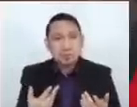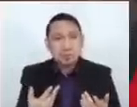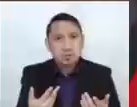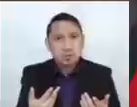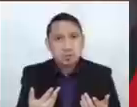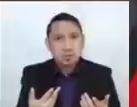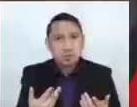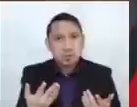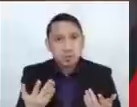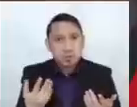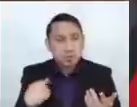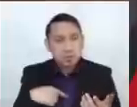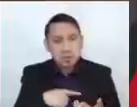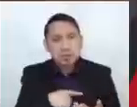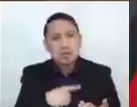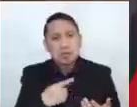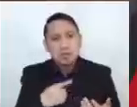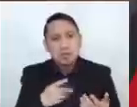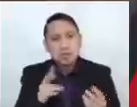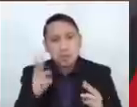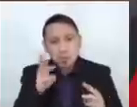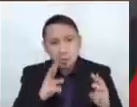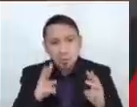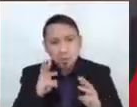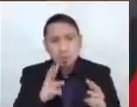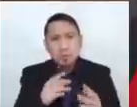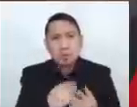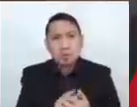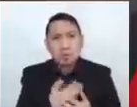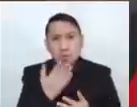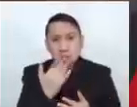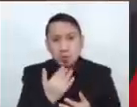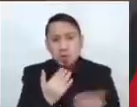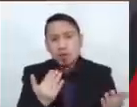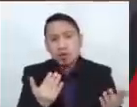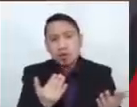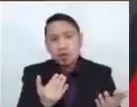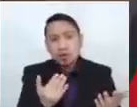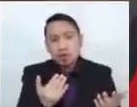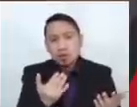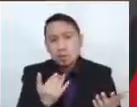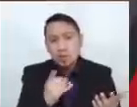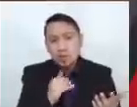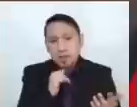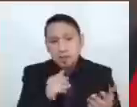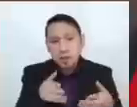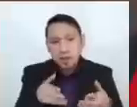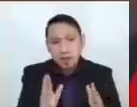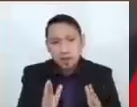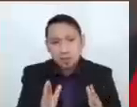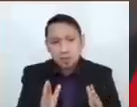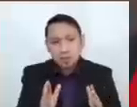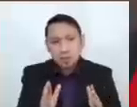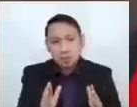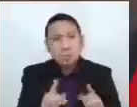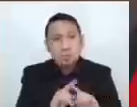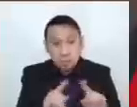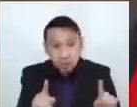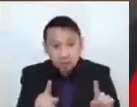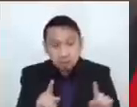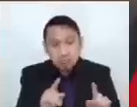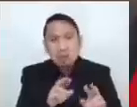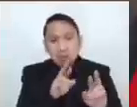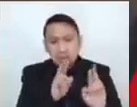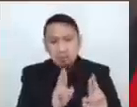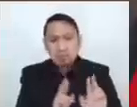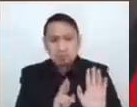nag-aalala na kami na bakit hindi man lang kaming payagan mabisita siya. So we respected that decision. Okay,